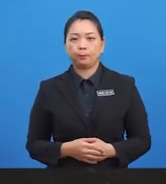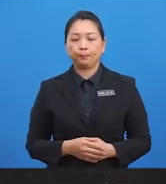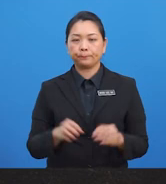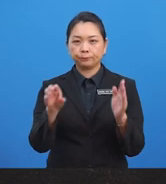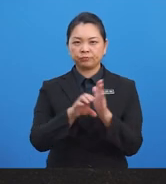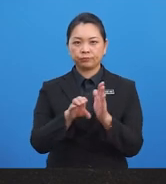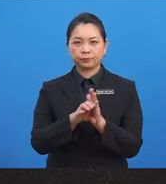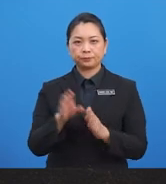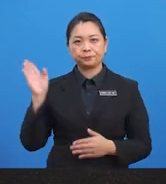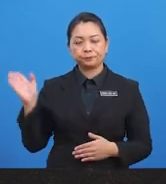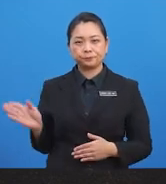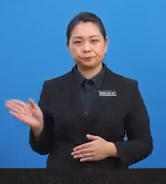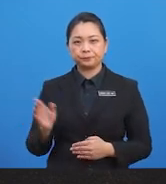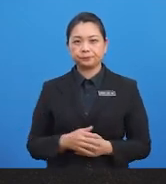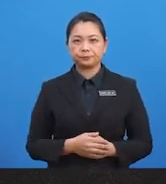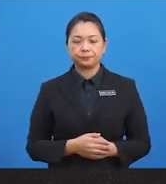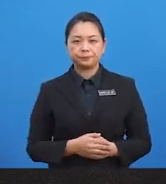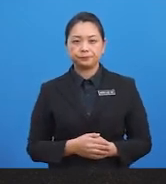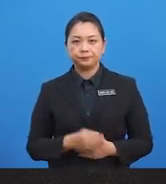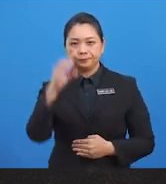Mari kita lihat contoh satu.